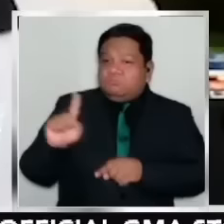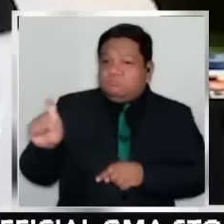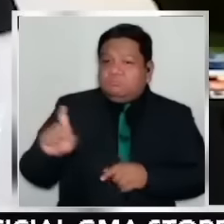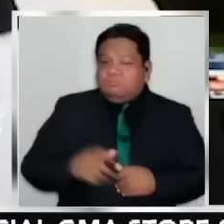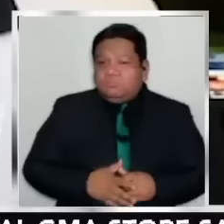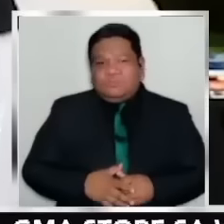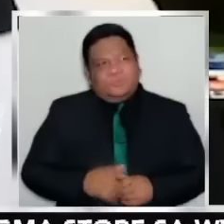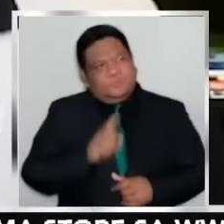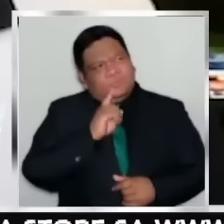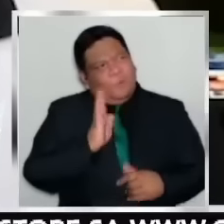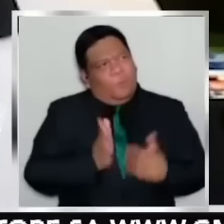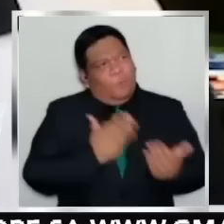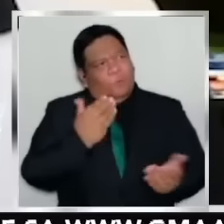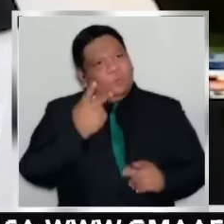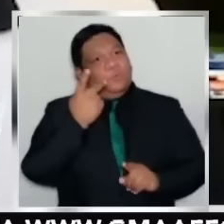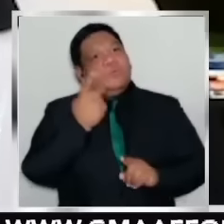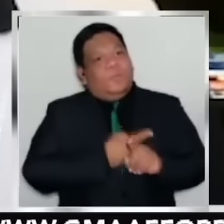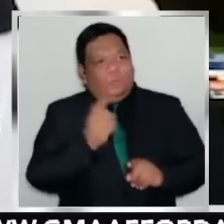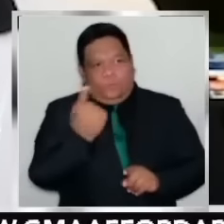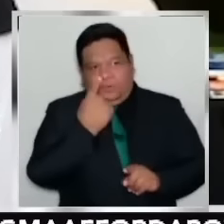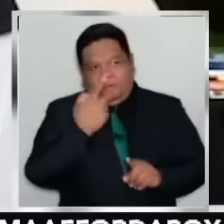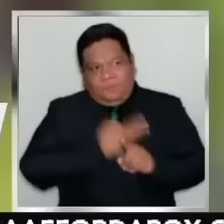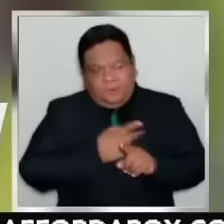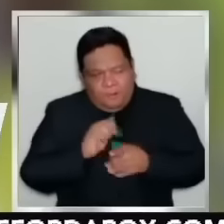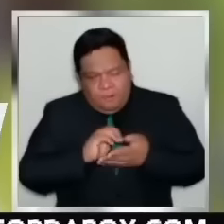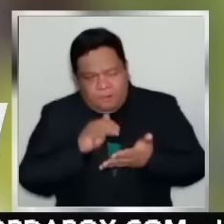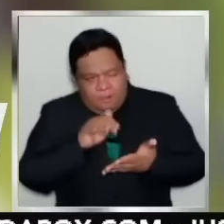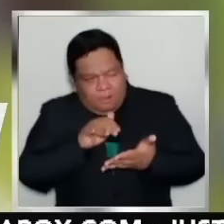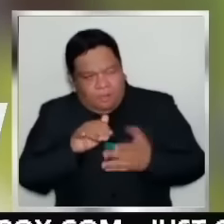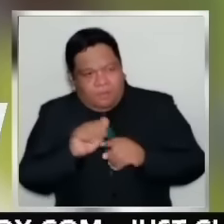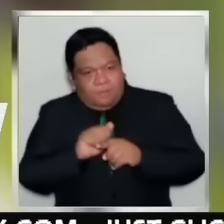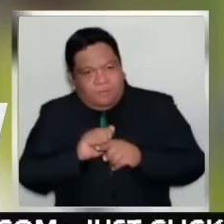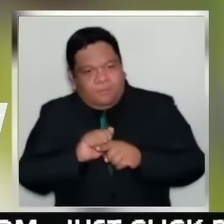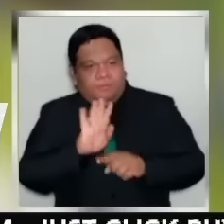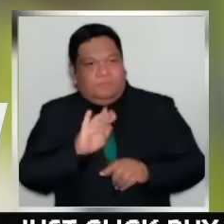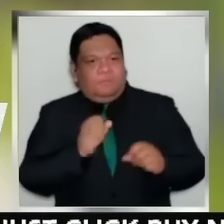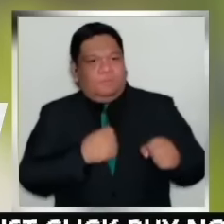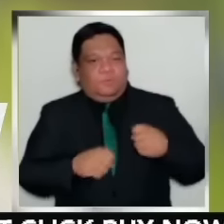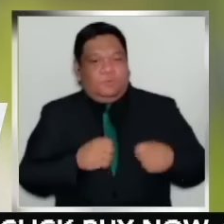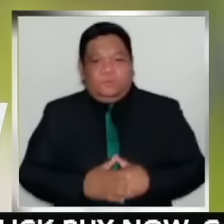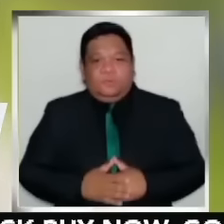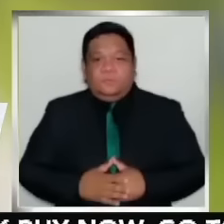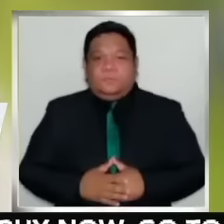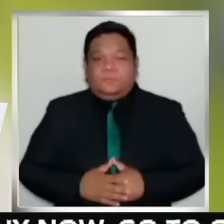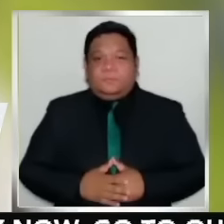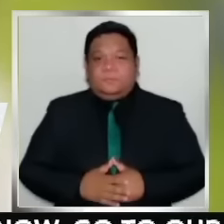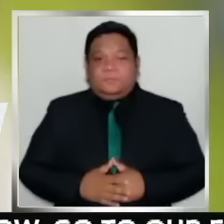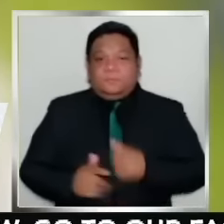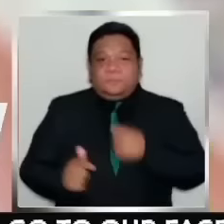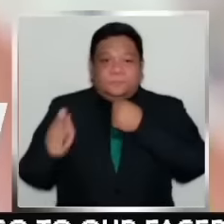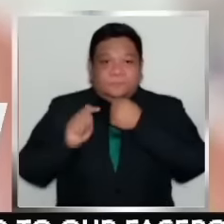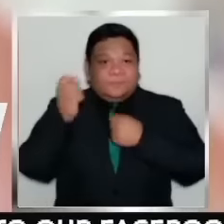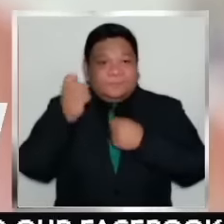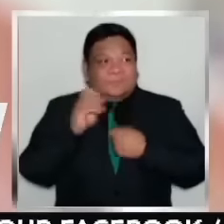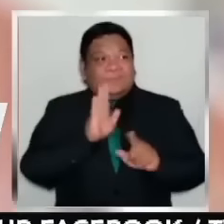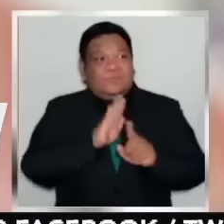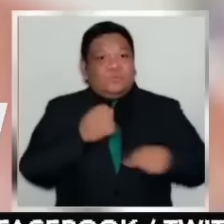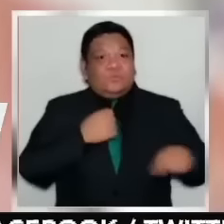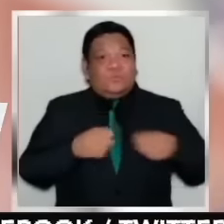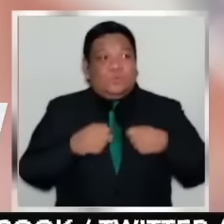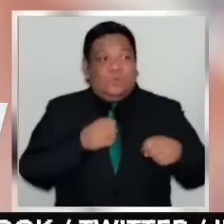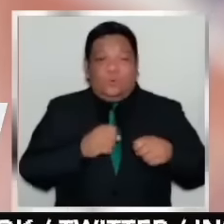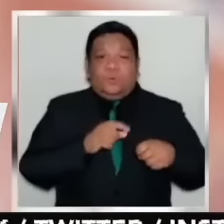Almost 2 months lang po namin inaral yung sports. Pencaksilat ang original na sport ni Angel, pero wala ang kanyang kategorya sa 2023